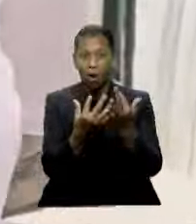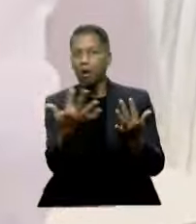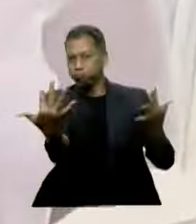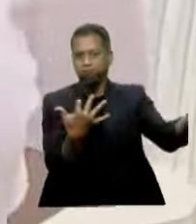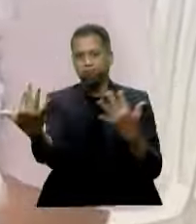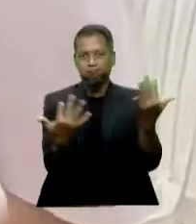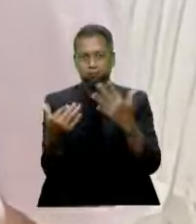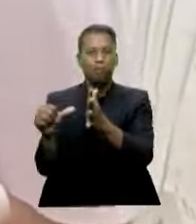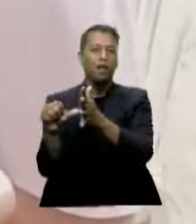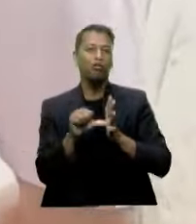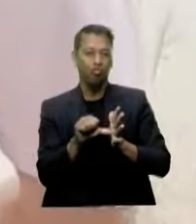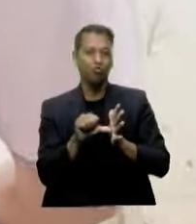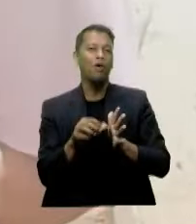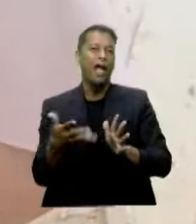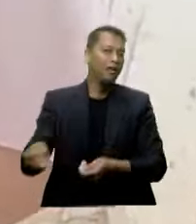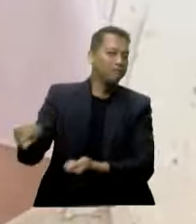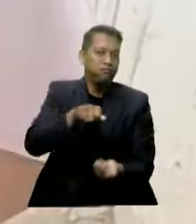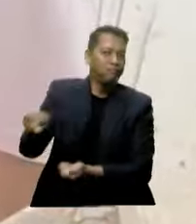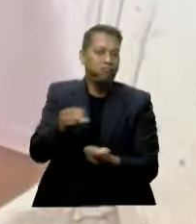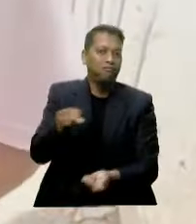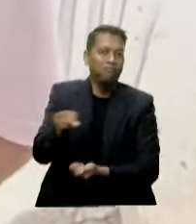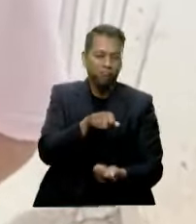nyiram. Saya gedor juga rumah ini.